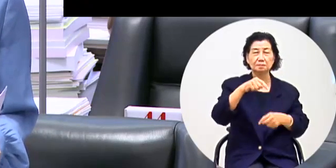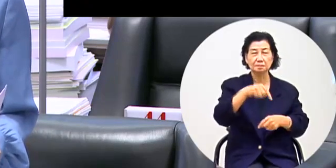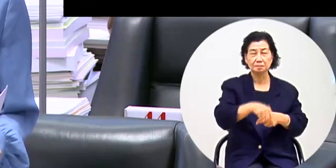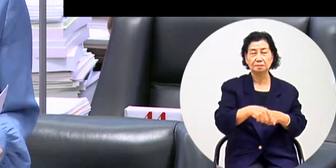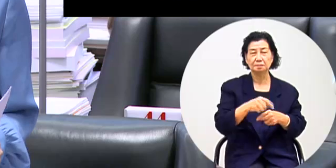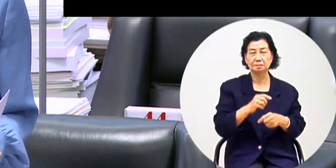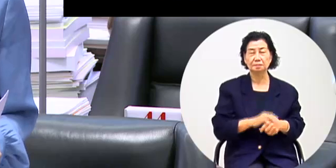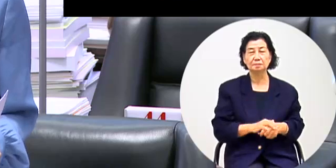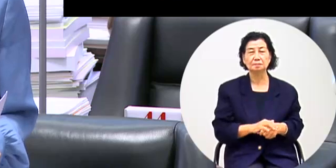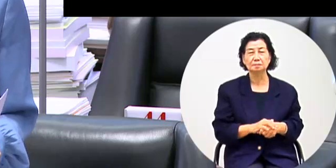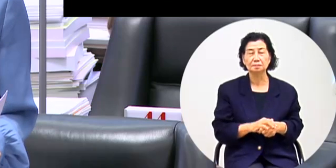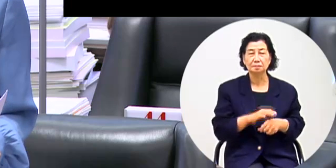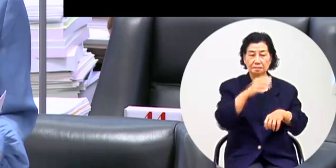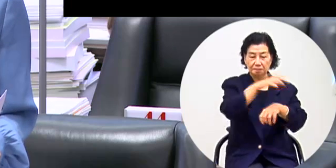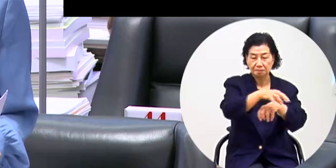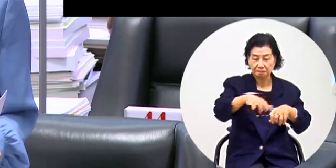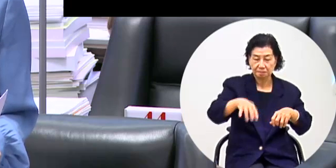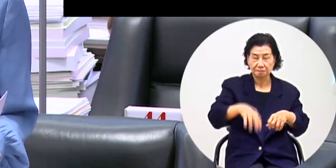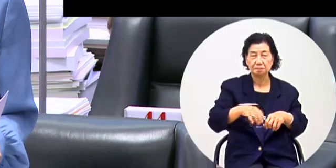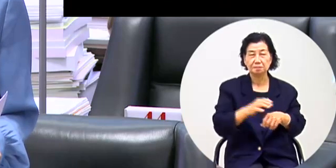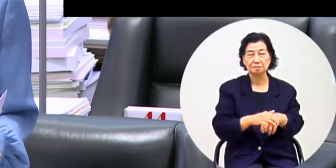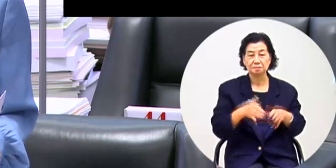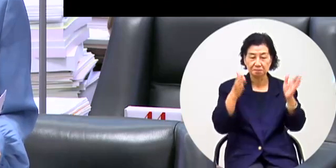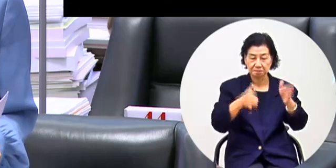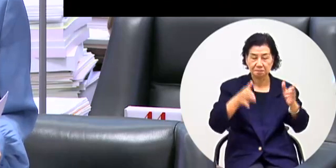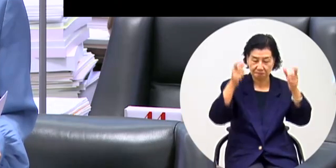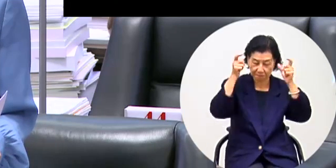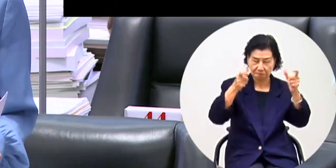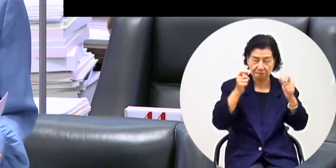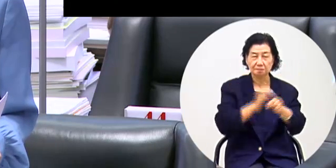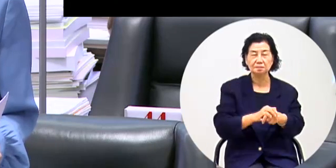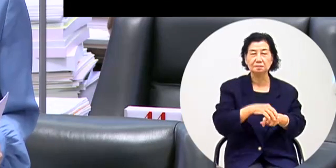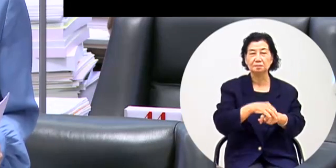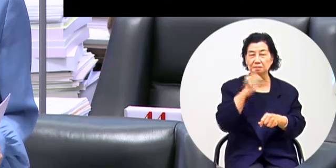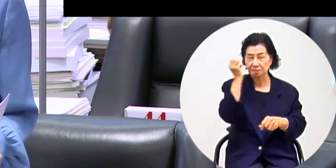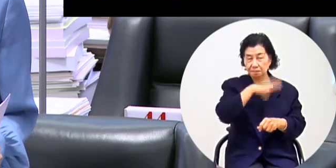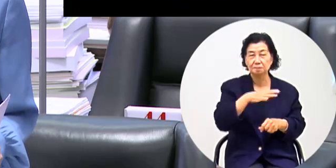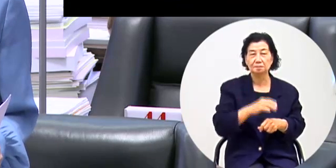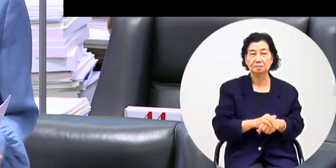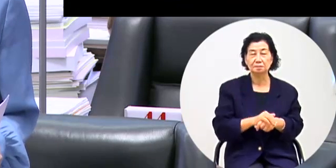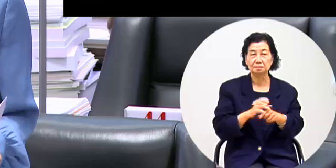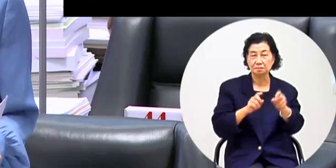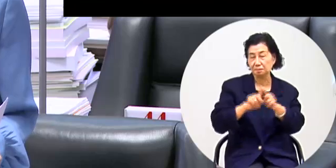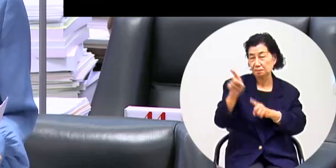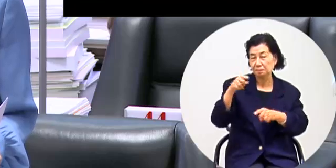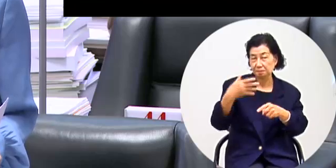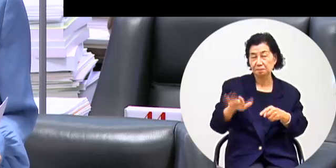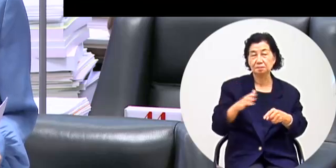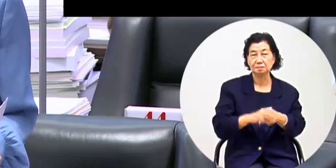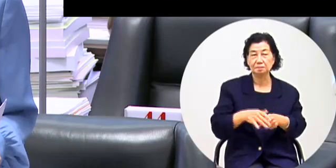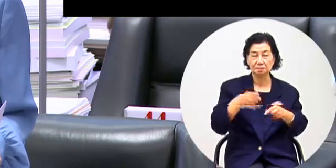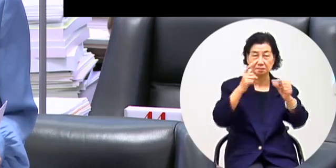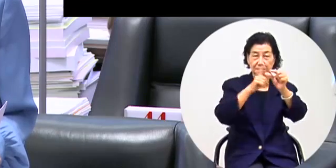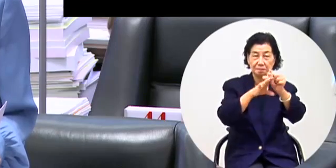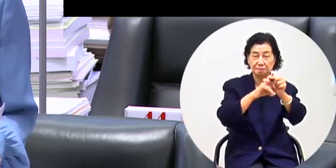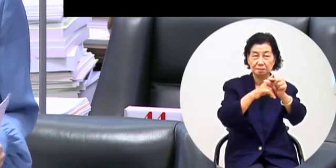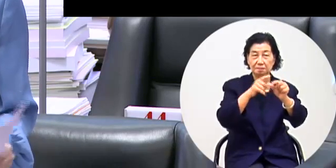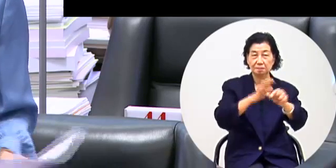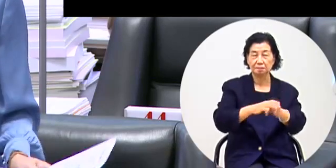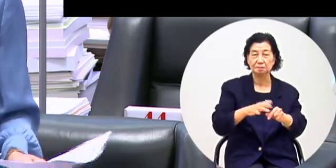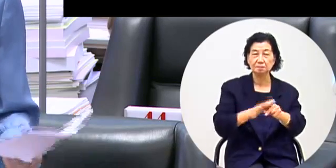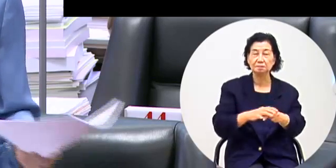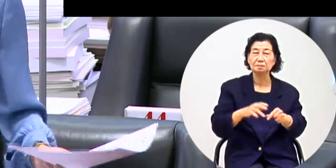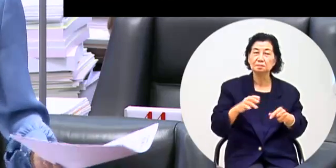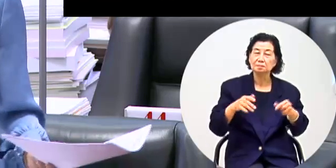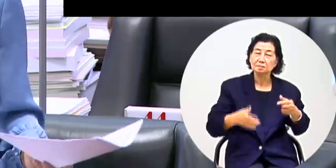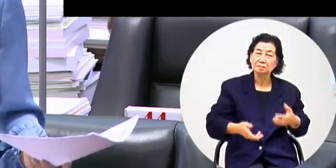常差的。台中最近哦，有一些新闻就是讲到，就是台中的火力发电厂降载的问题，一